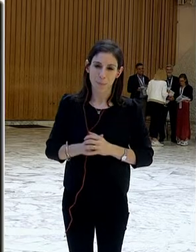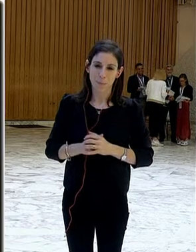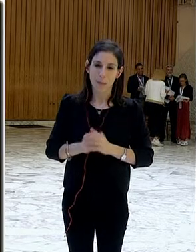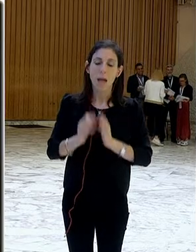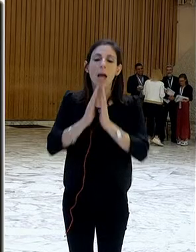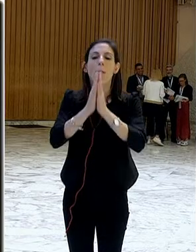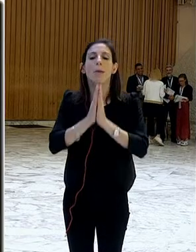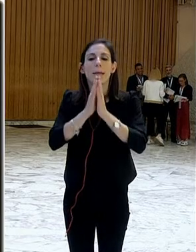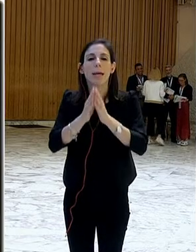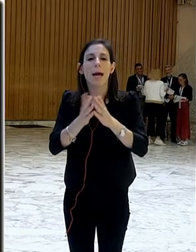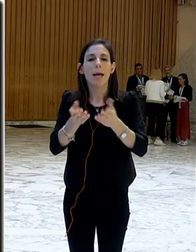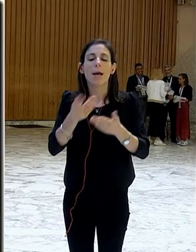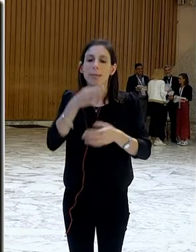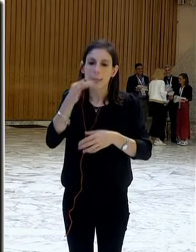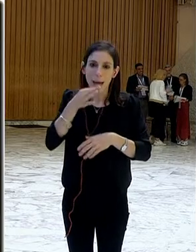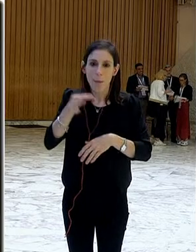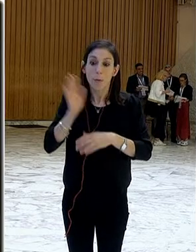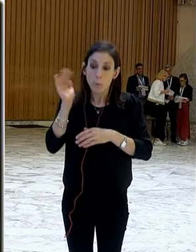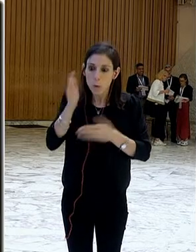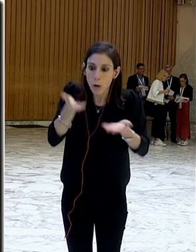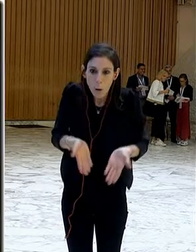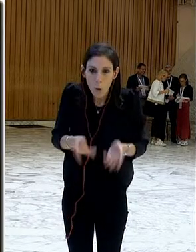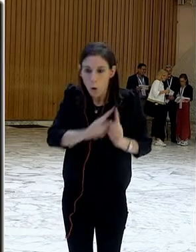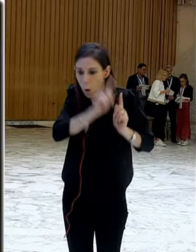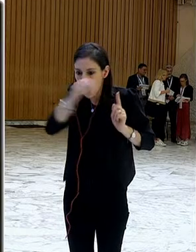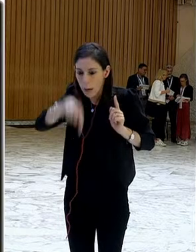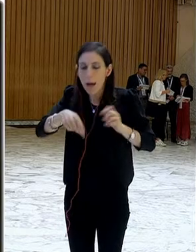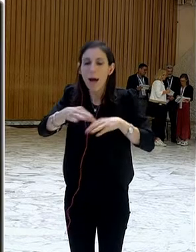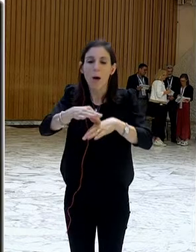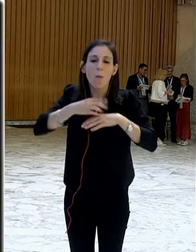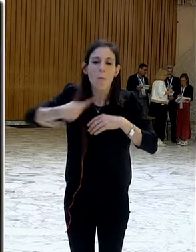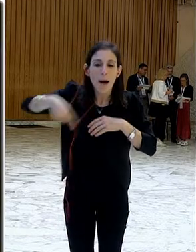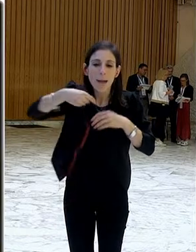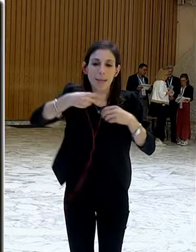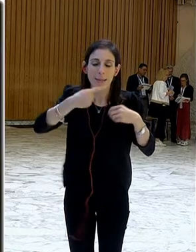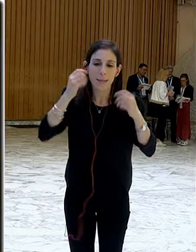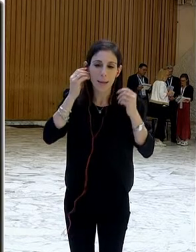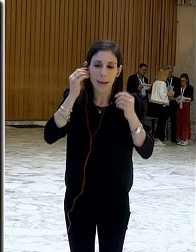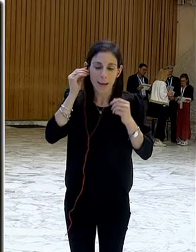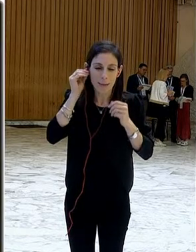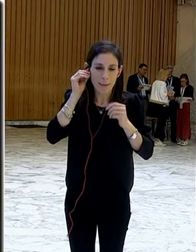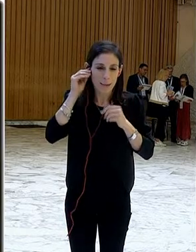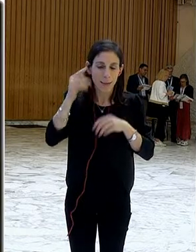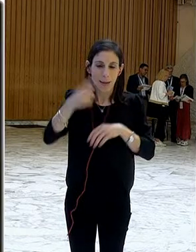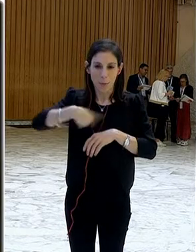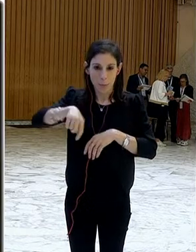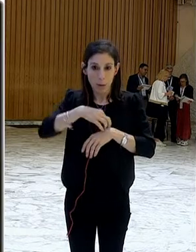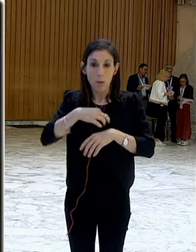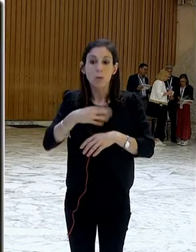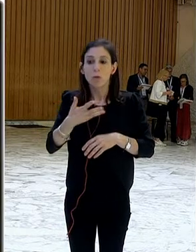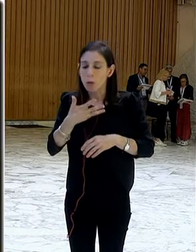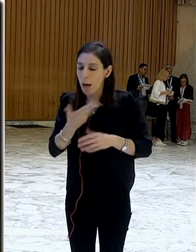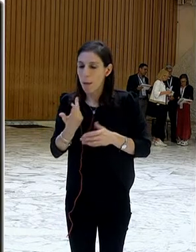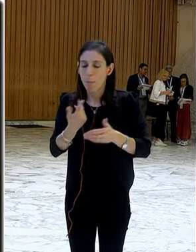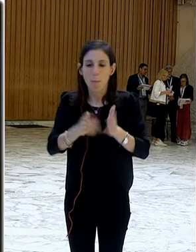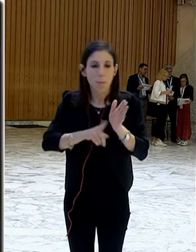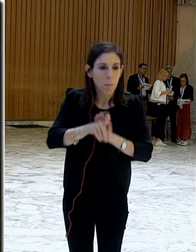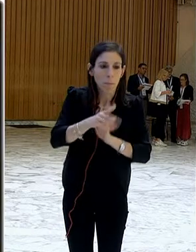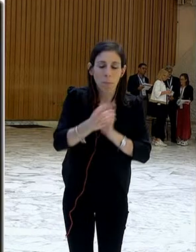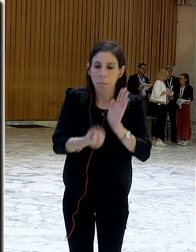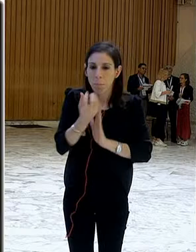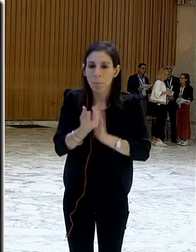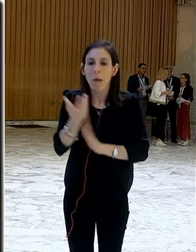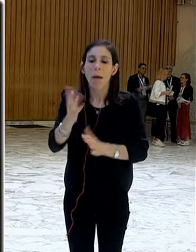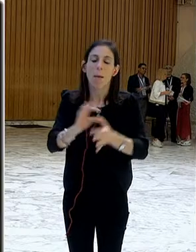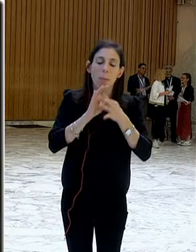accompagne jusqu'aujourd'hui. Nous en avons eu beaucoup de fruits. La paix, la patience, la fidélité,